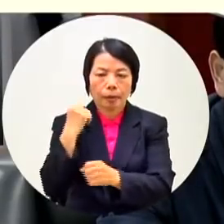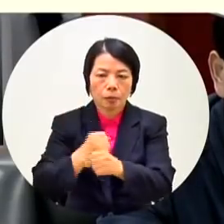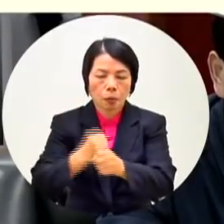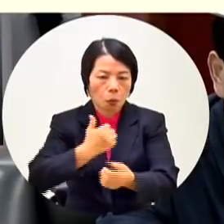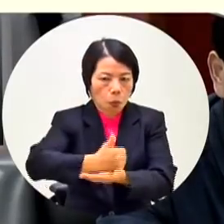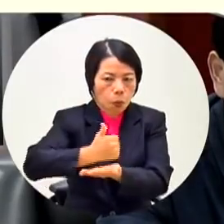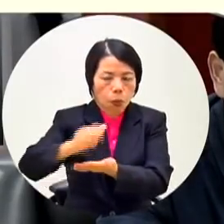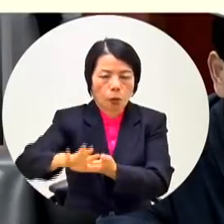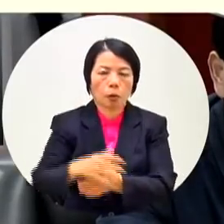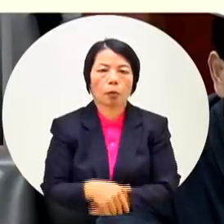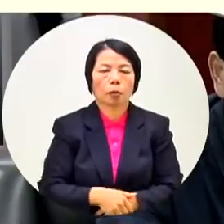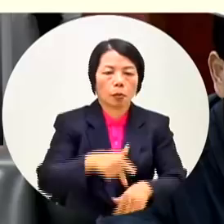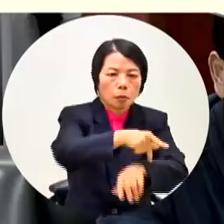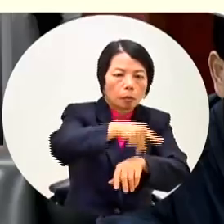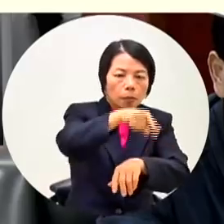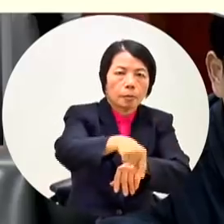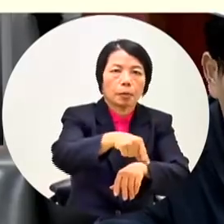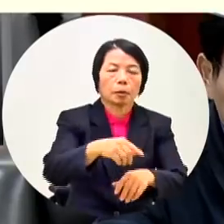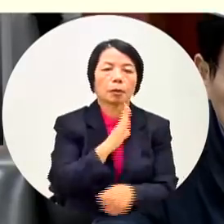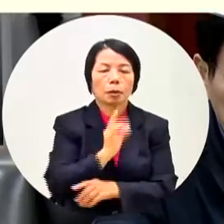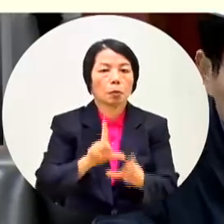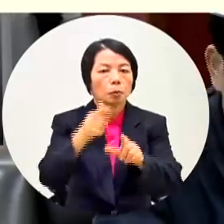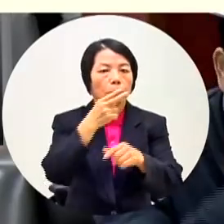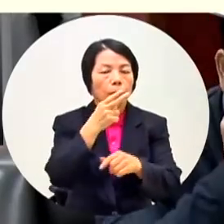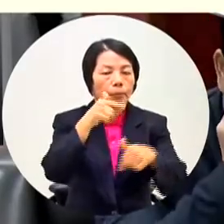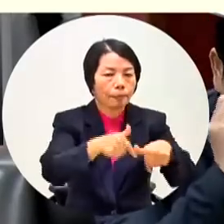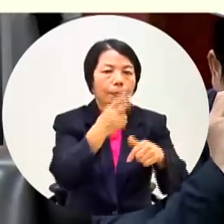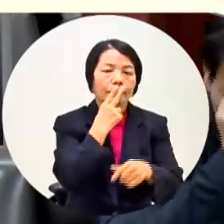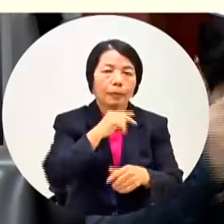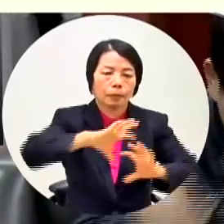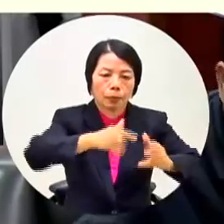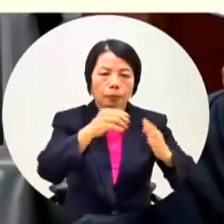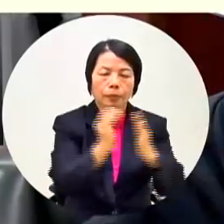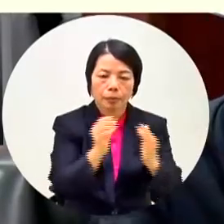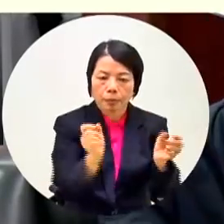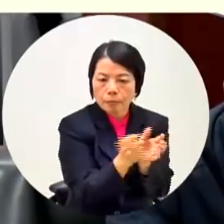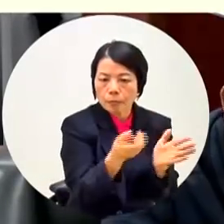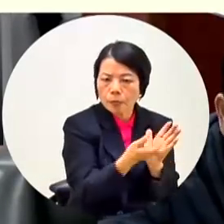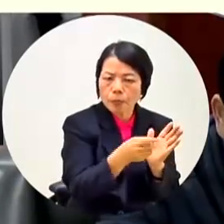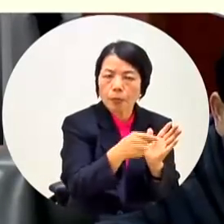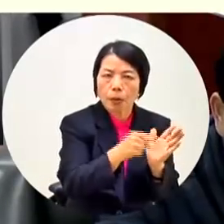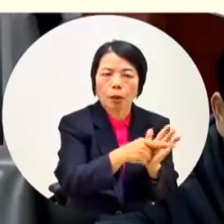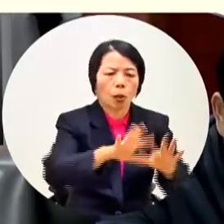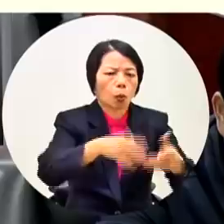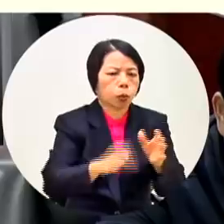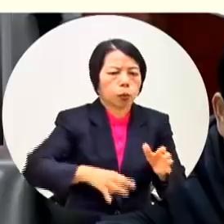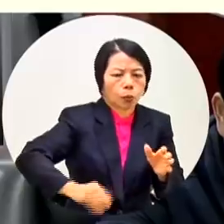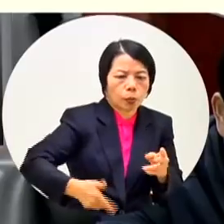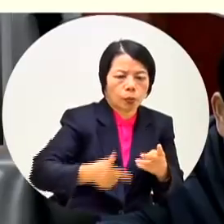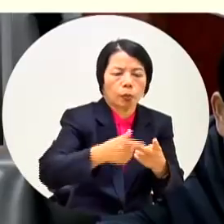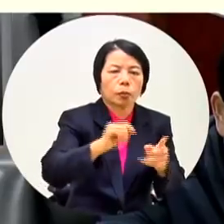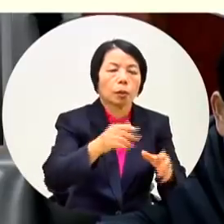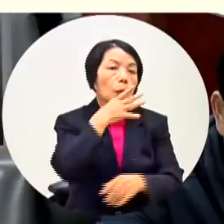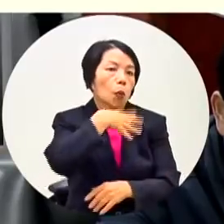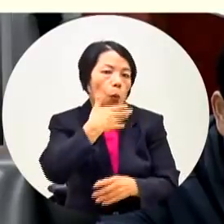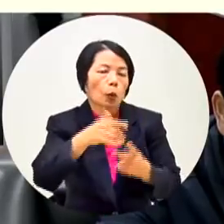是一个东南亚国家，它那边临近有马来西亚啦，哈，柬埔寨、越南，在整体的我们热带的水果呢，哈，